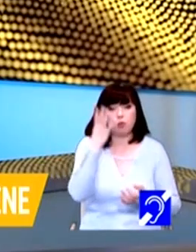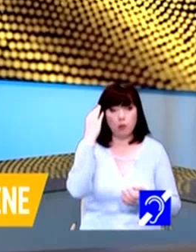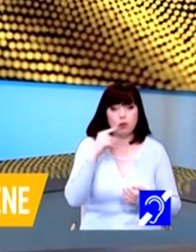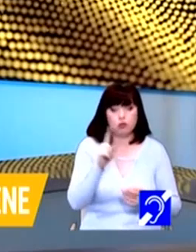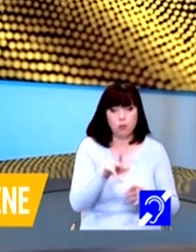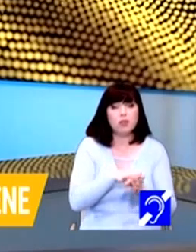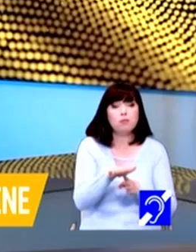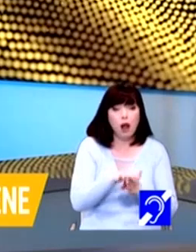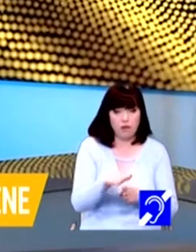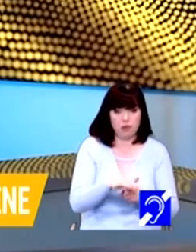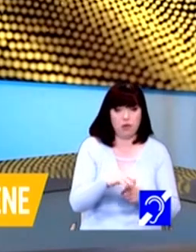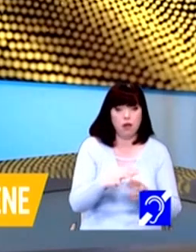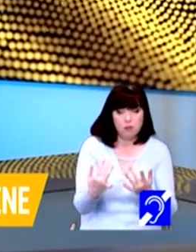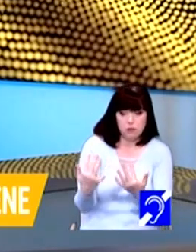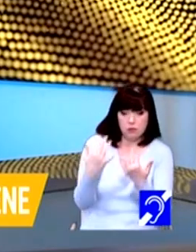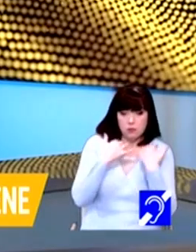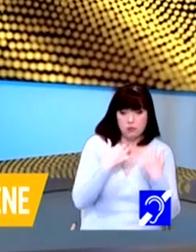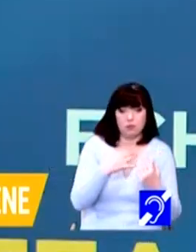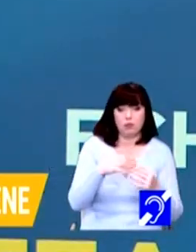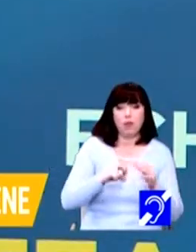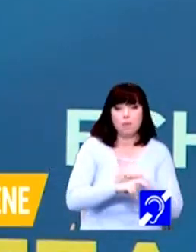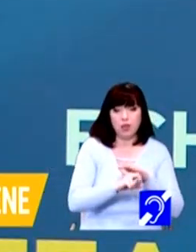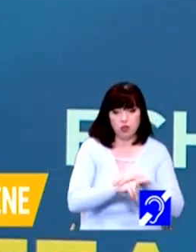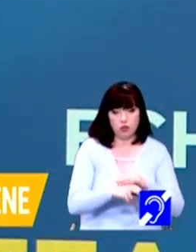face față fluxului mare de refugiați.